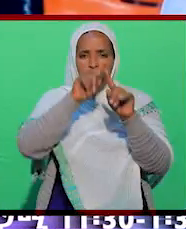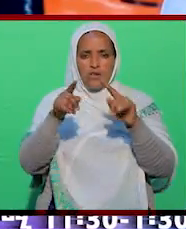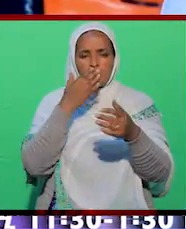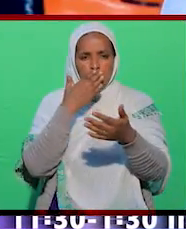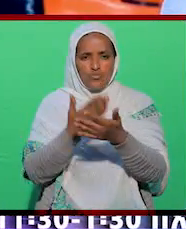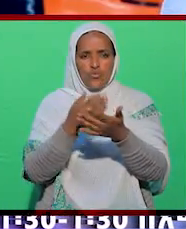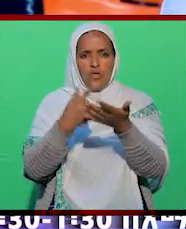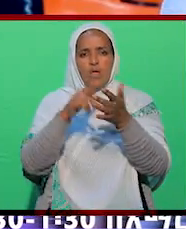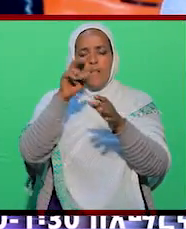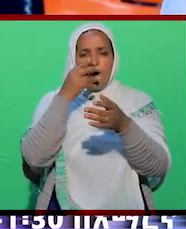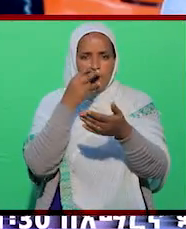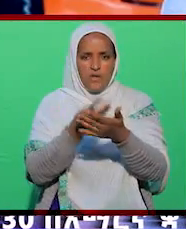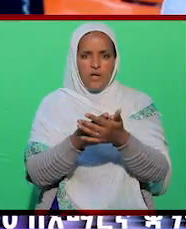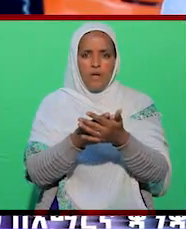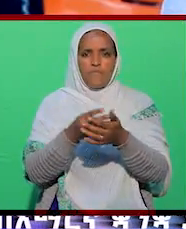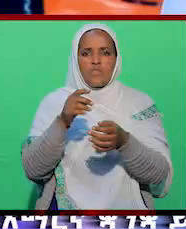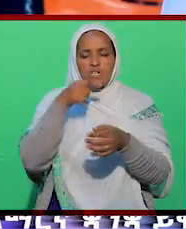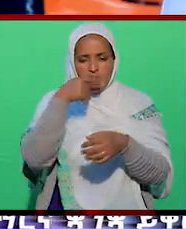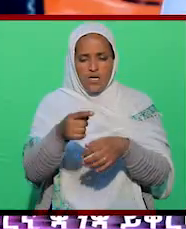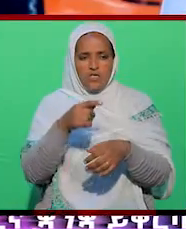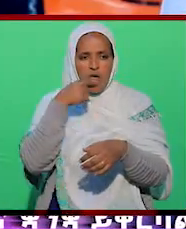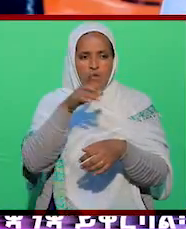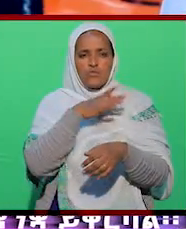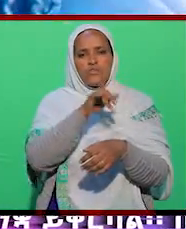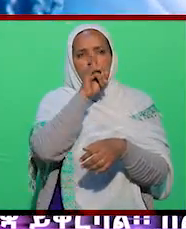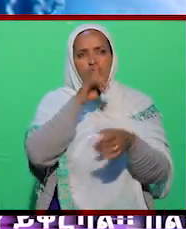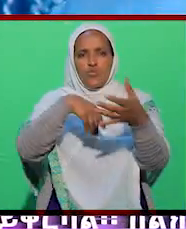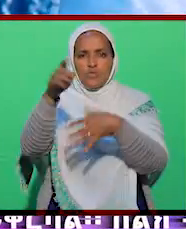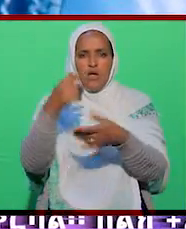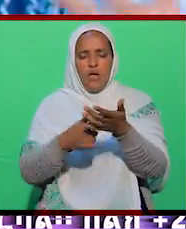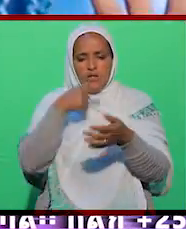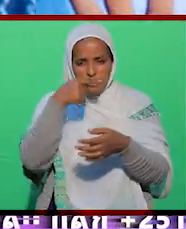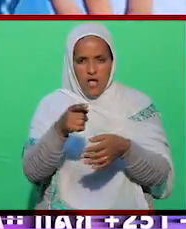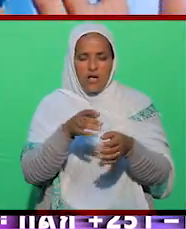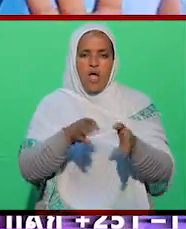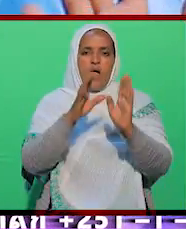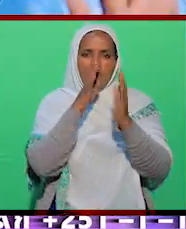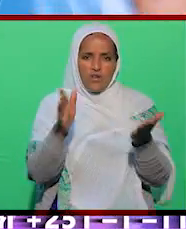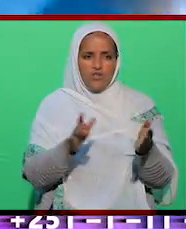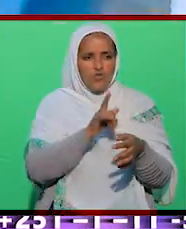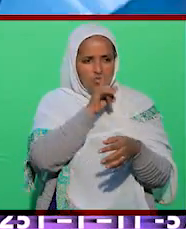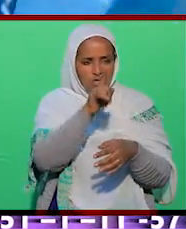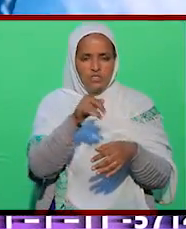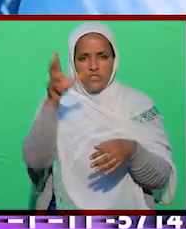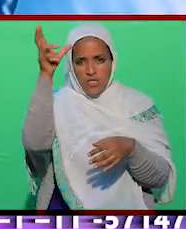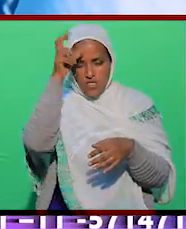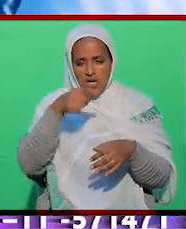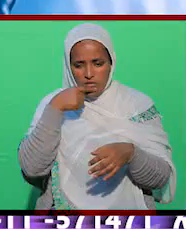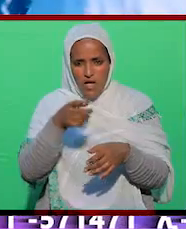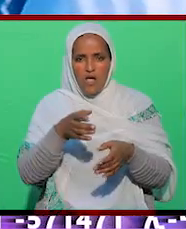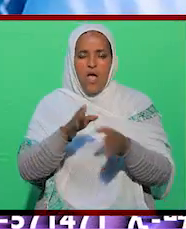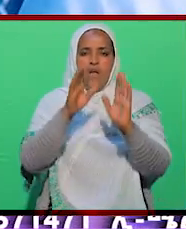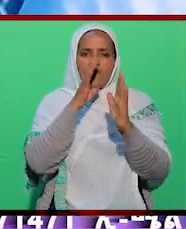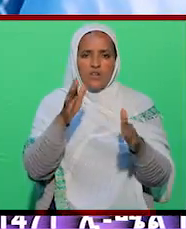አይ እንዴ ጥሩ ነው፣ ይሄንማ መልካም ነው፣ ለአይሁድ ንገርልኝም አላለም። ዝም ብለ ውጣ፣ እንድትናገር አይፈቀድልህም። እውነትን ሰይጣን